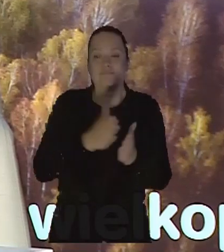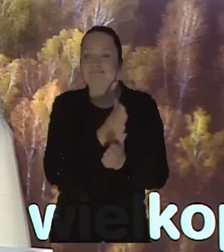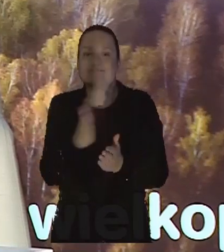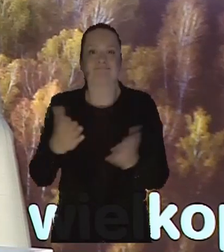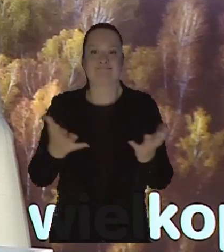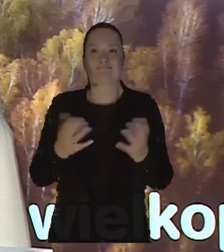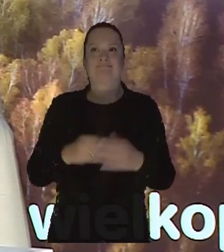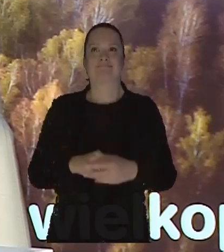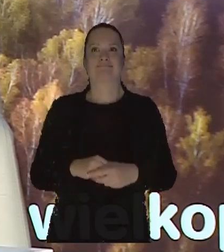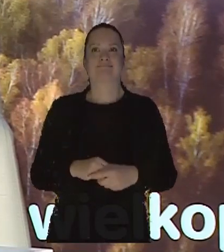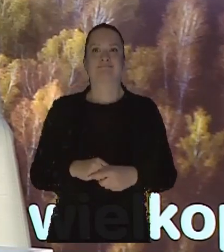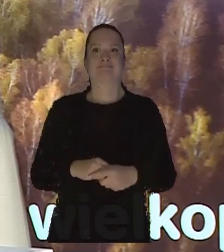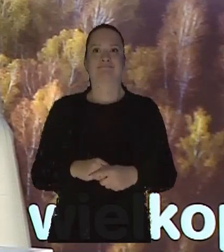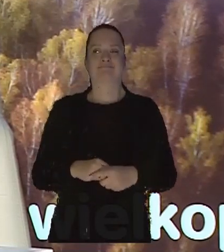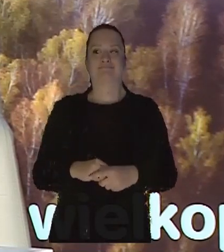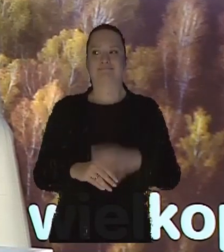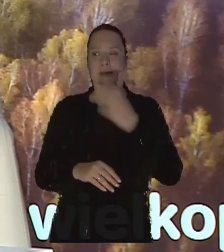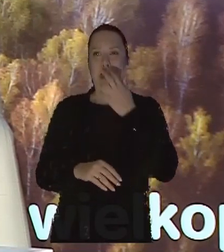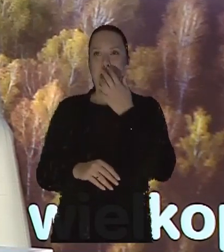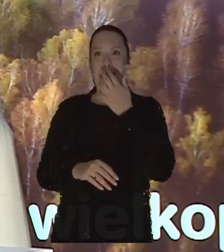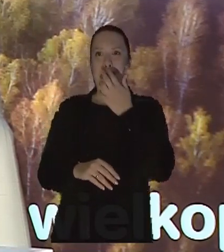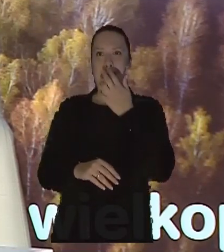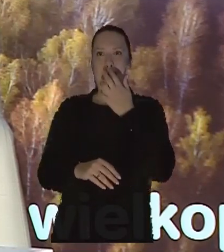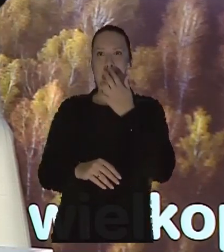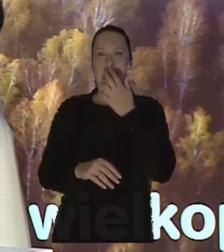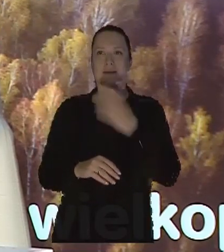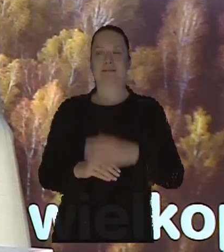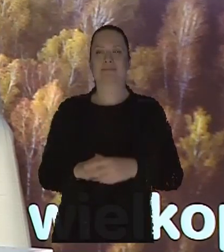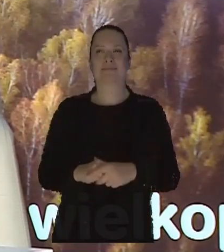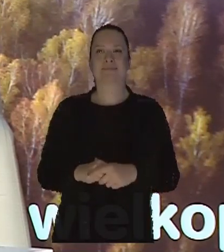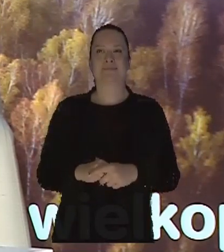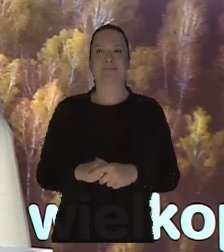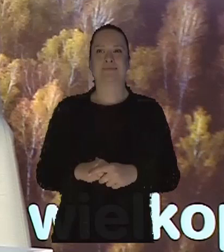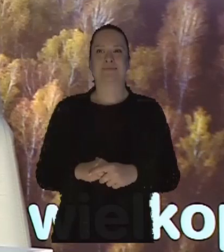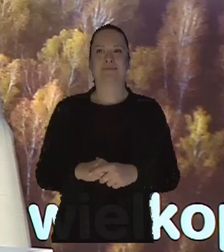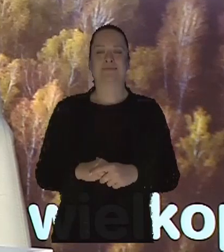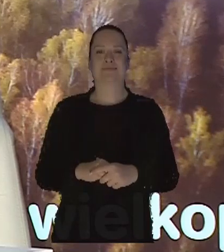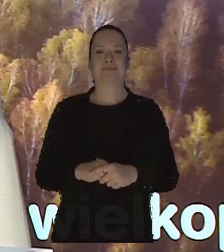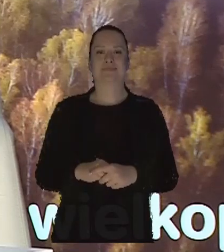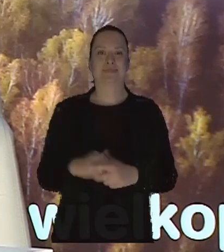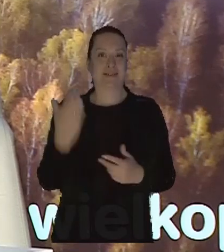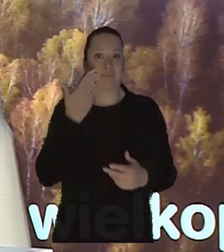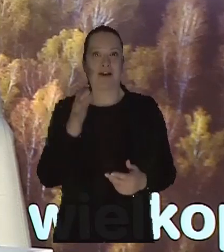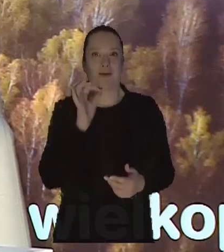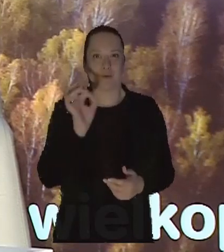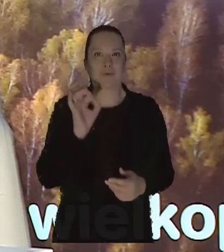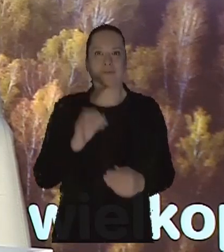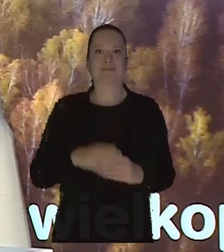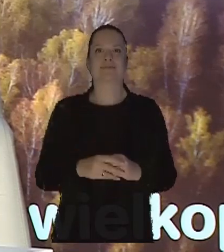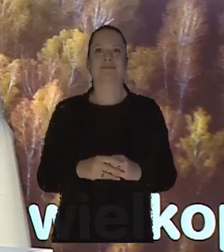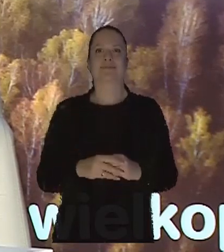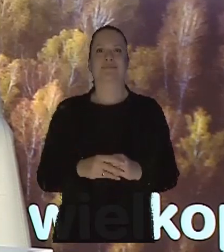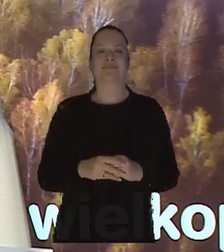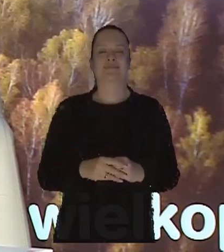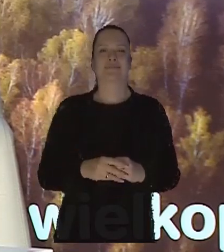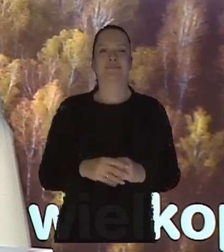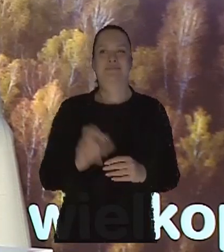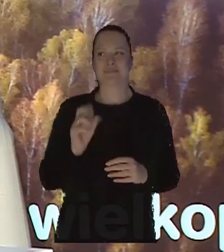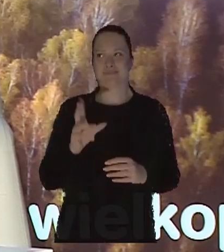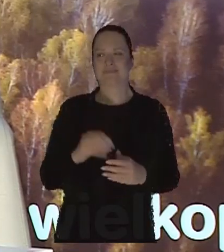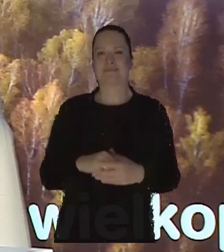Znałem pełną odpowiedź. Bardzo dobrze. No to w takim